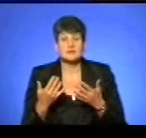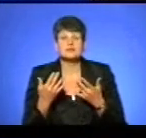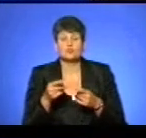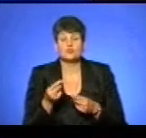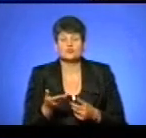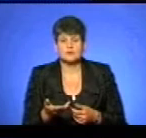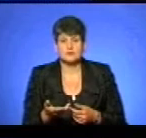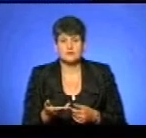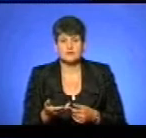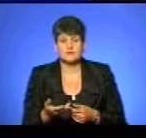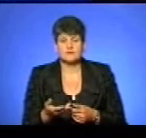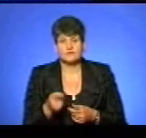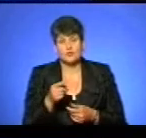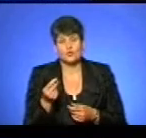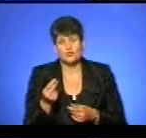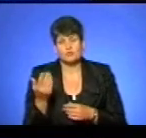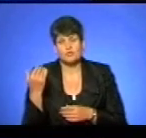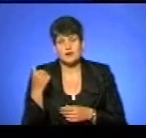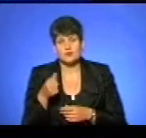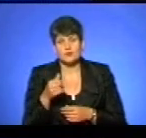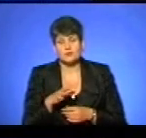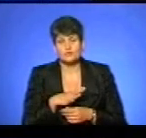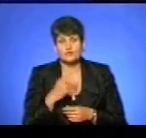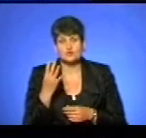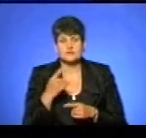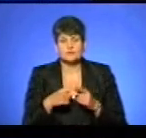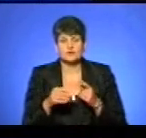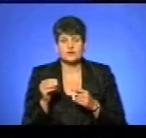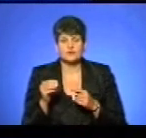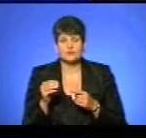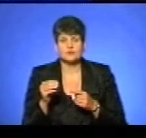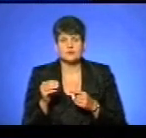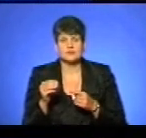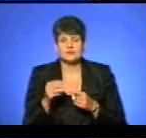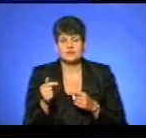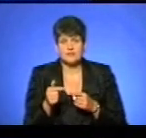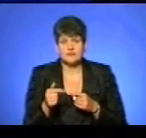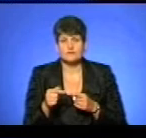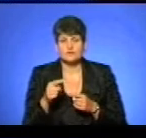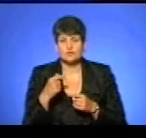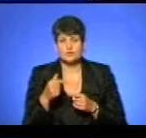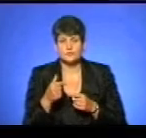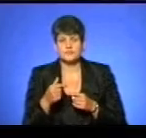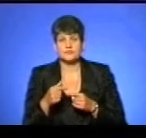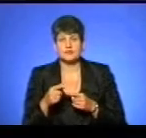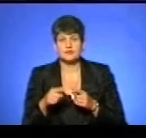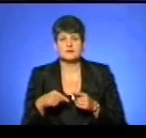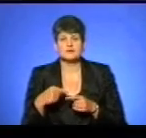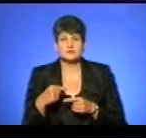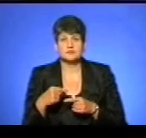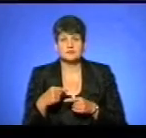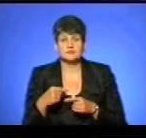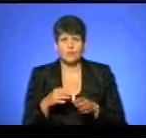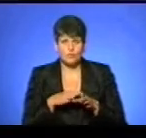взагалі, доїльний апарат? Ну, він коштує, в попередні роки він коштував 4,5, значить ми 4,5 відшкодовували. Тобто ви повну суму відшкодовуєте?